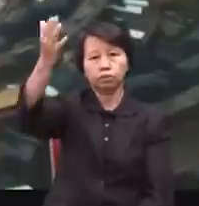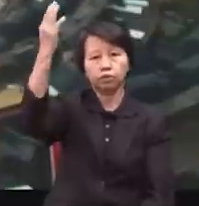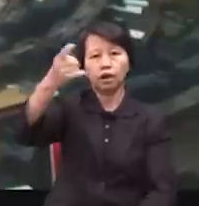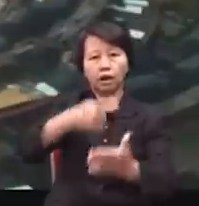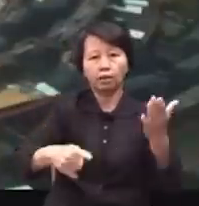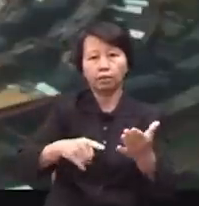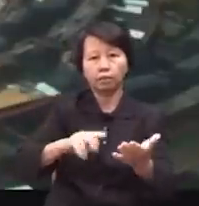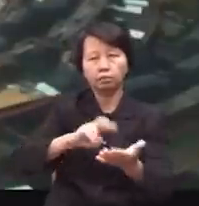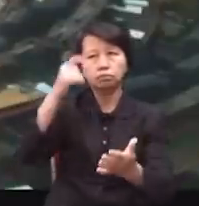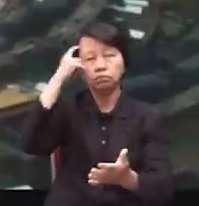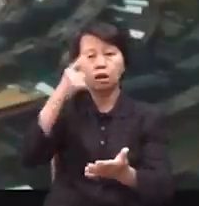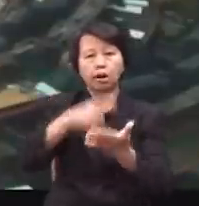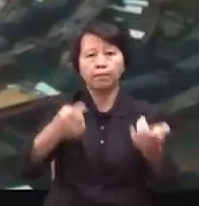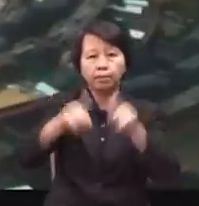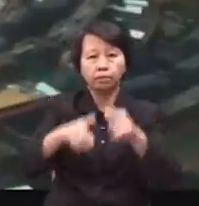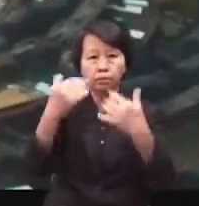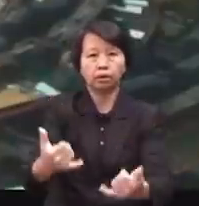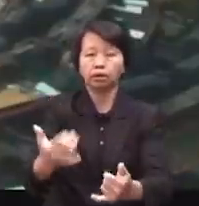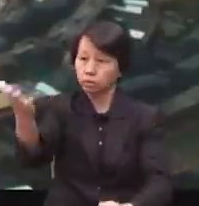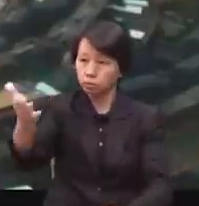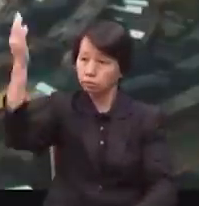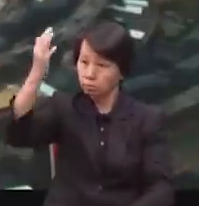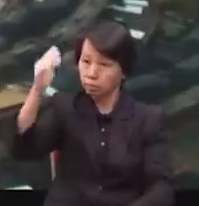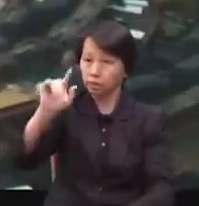yang sedang berlaku sekarang ini